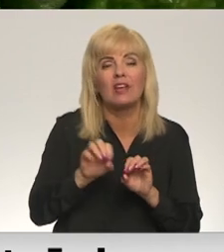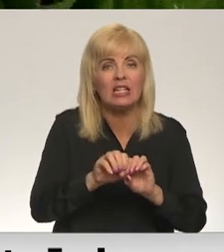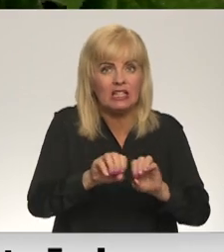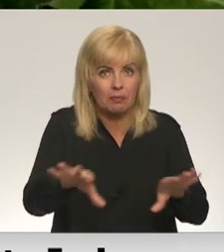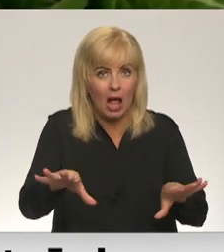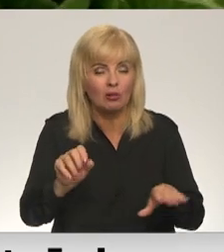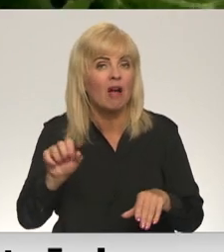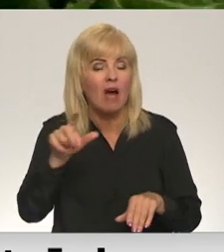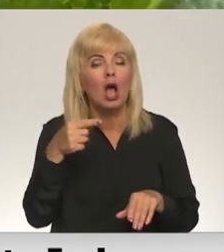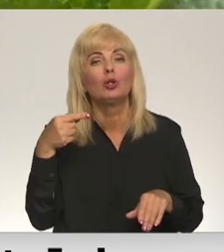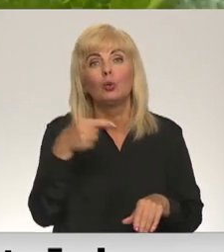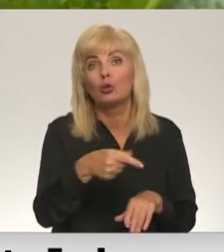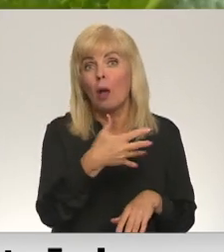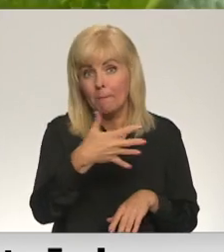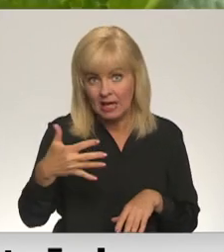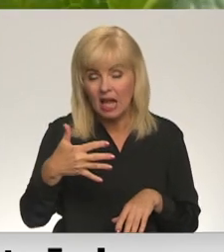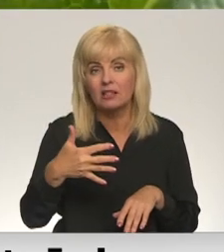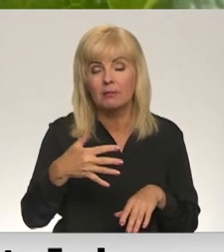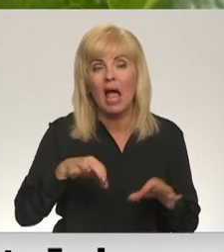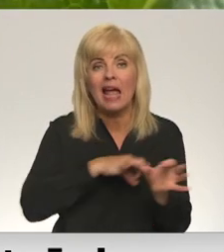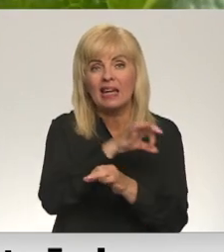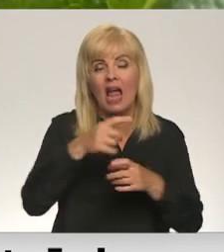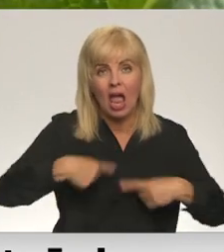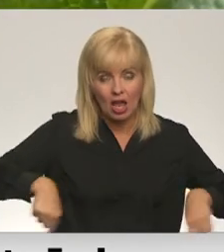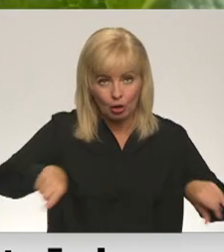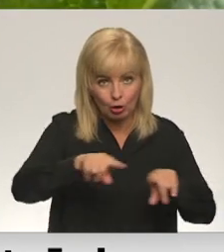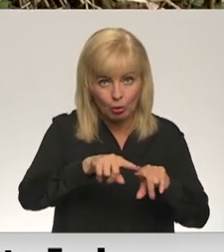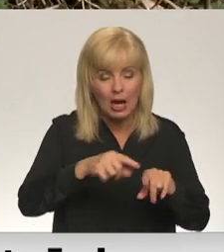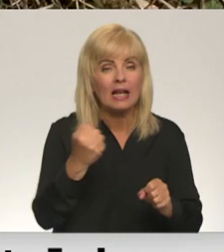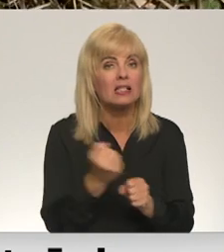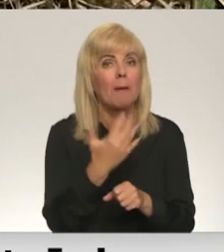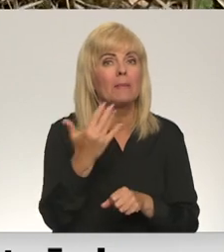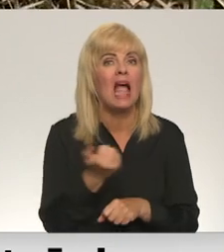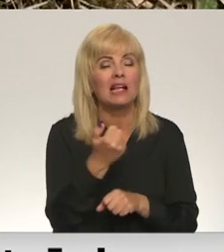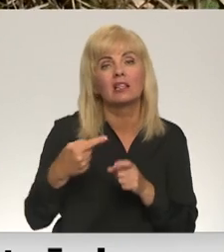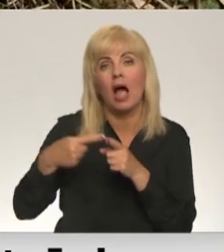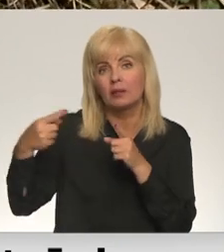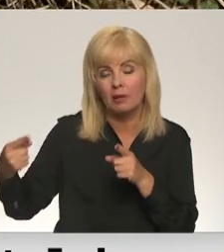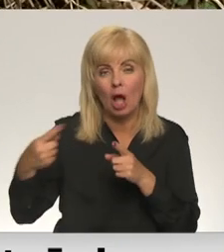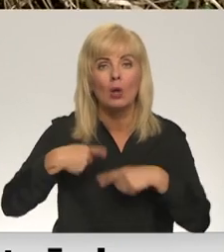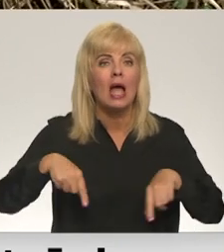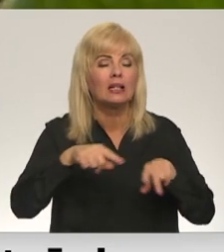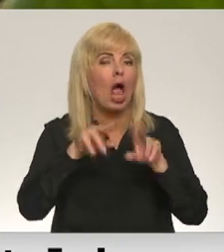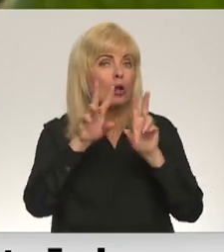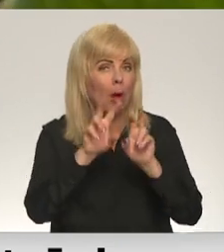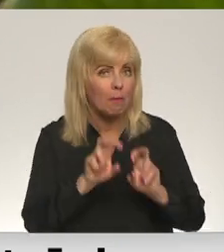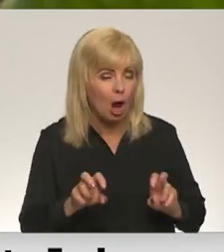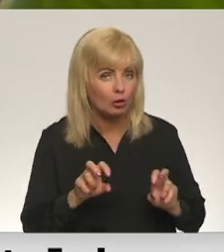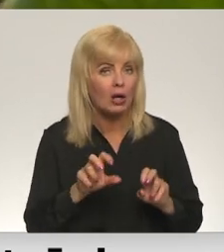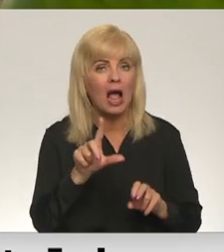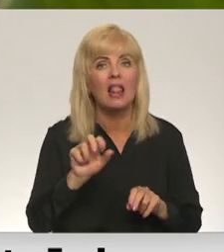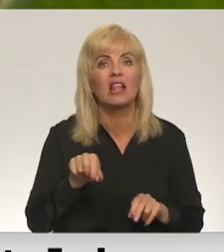nekā 1500 hektāru platībā, izstrādāts 5-gadas plāns, kas paredz teritorijas monitoringu, kā arī